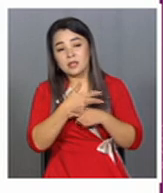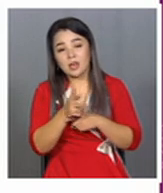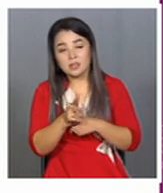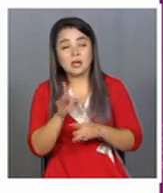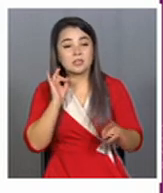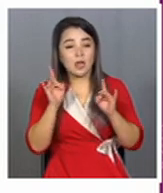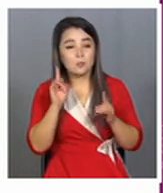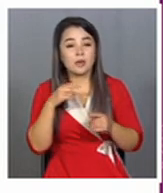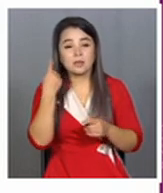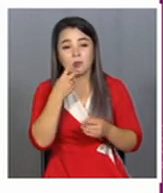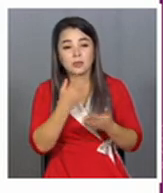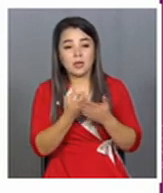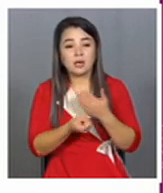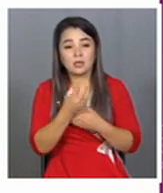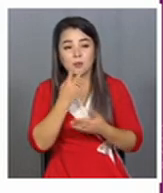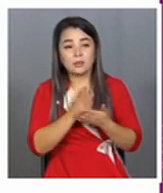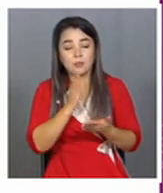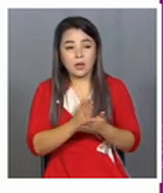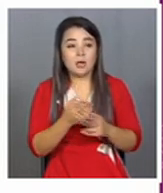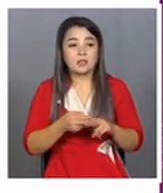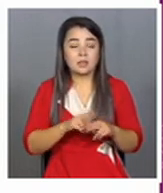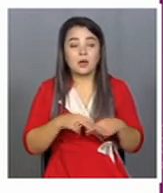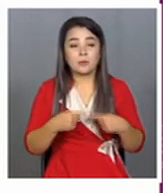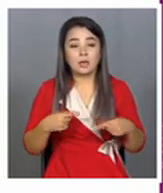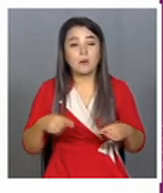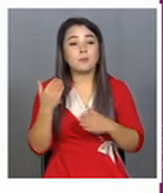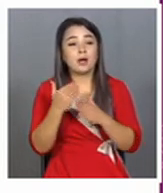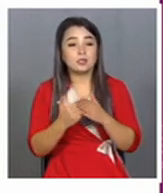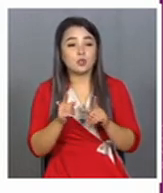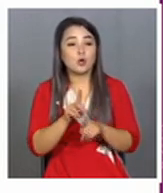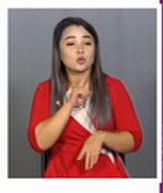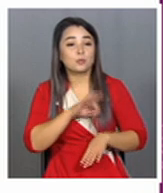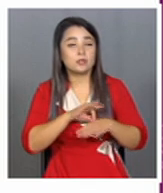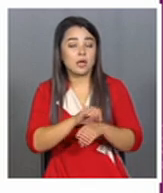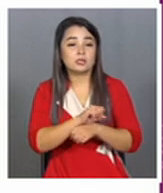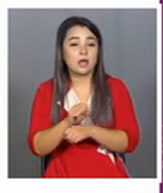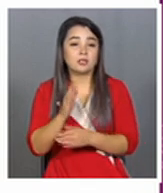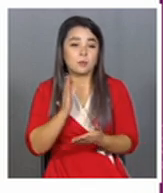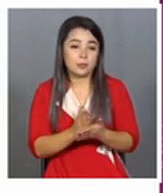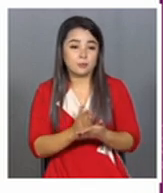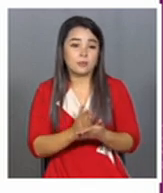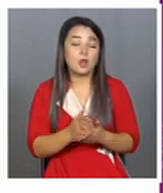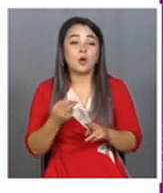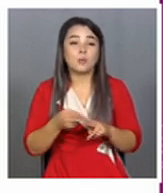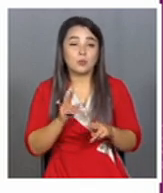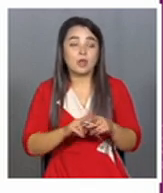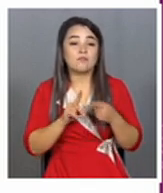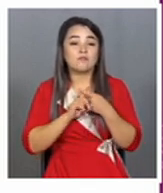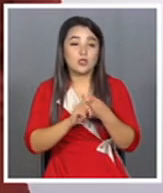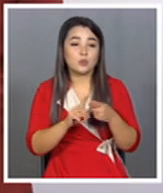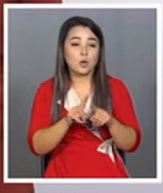дыбыс эффектілері пайда болады. Кейбір бағдарламалар жұмыс істеуін тоқтатады. Бұл вирус